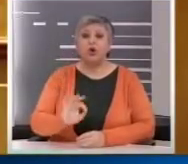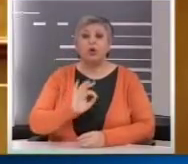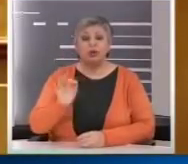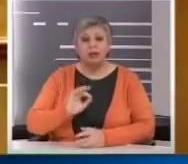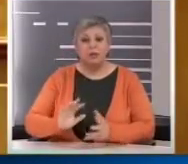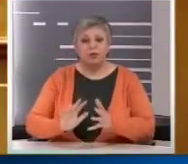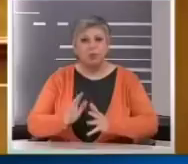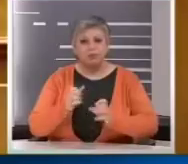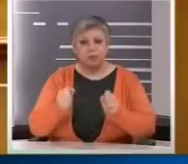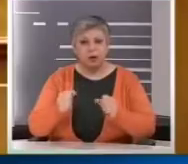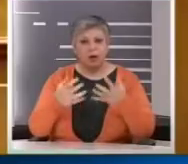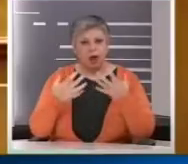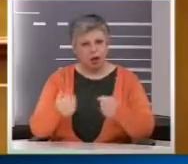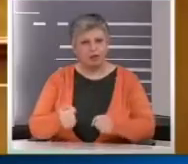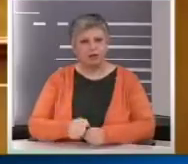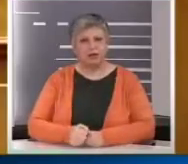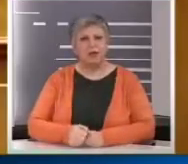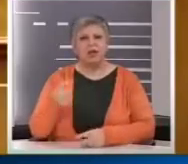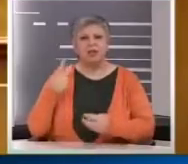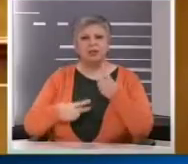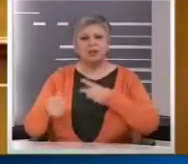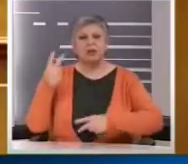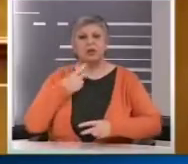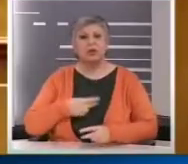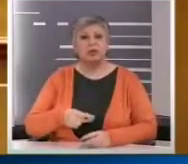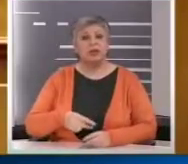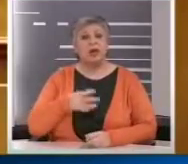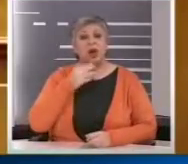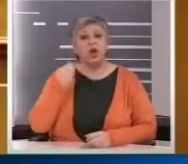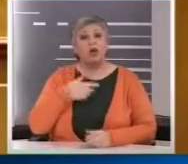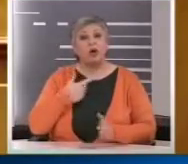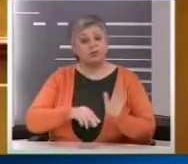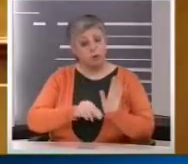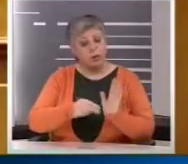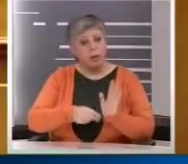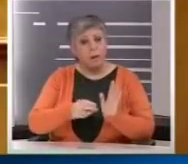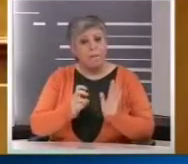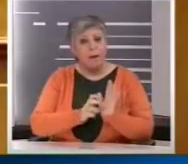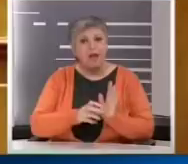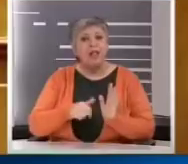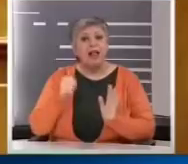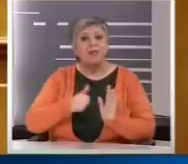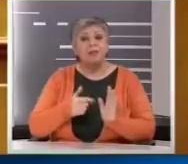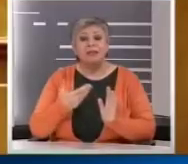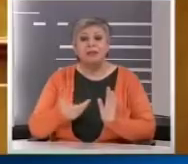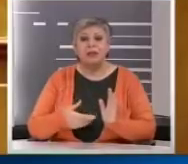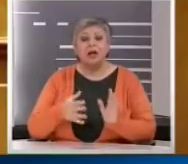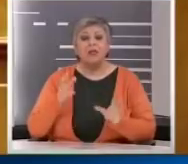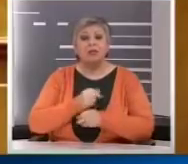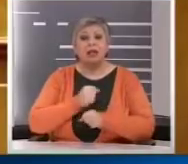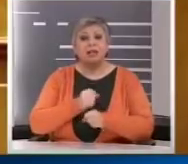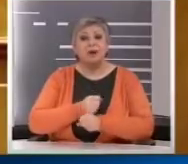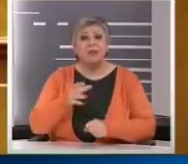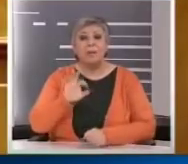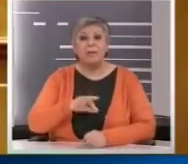Μας κατηγορείτε γιατί μέσα στα μνημονιακά πλαίσια αυξήσαμε κατά 55 εκατομμύρια ευρώ τη χρηματοδότηση